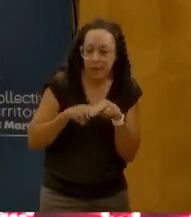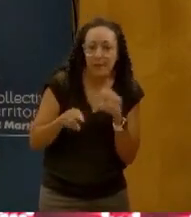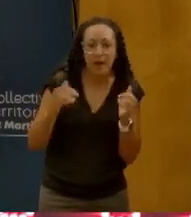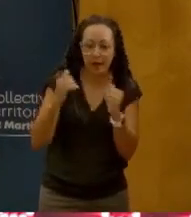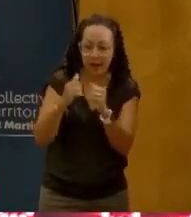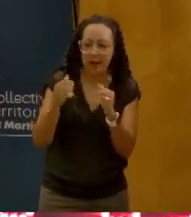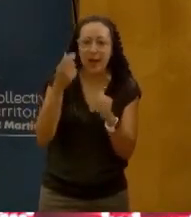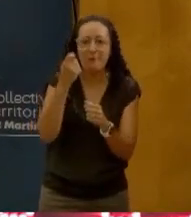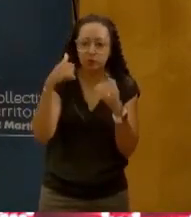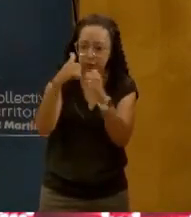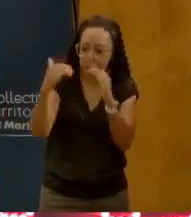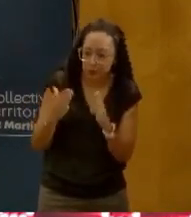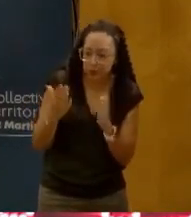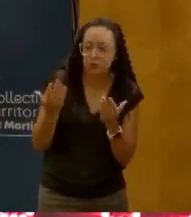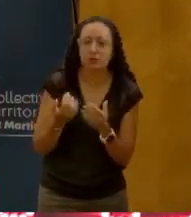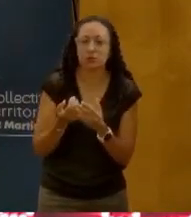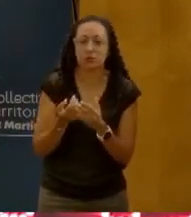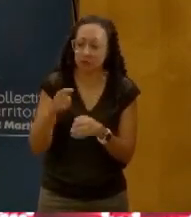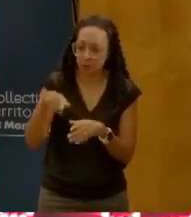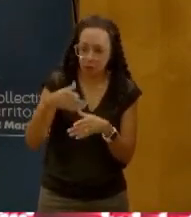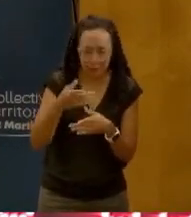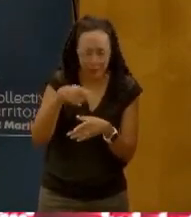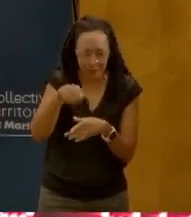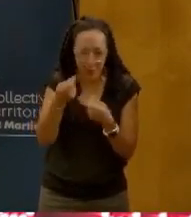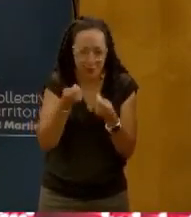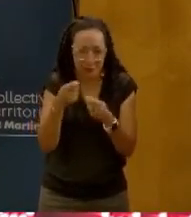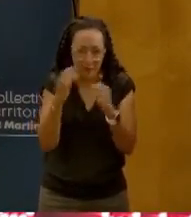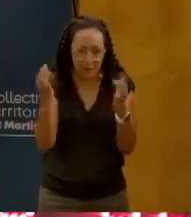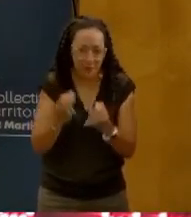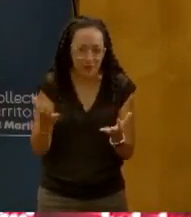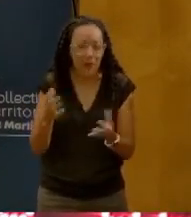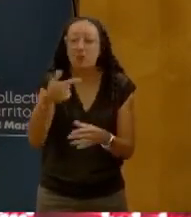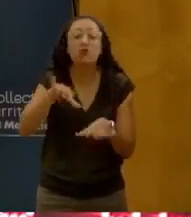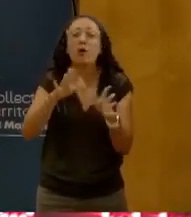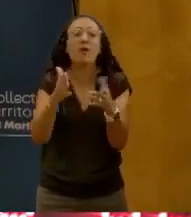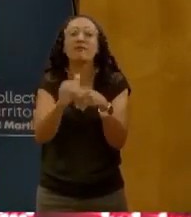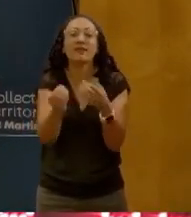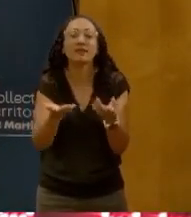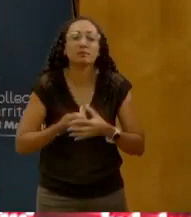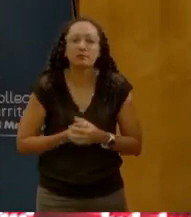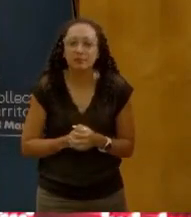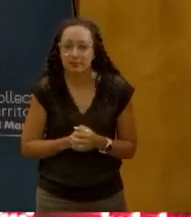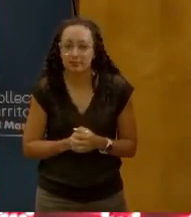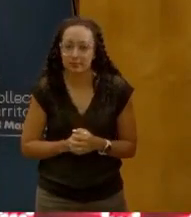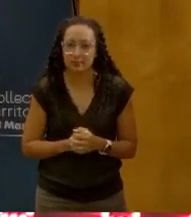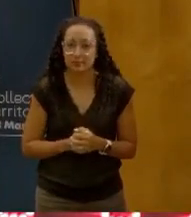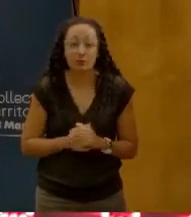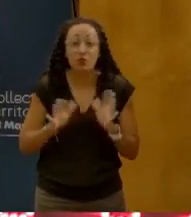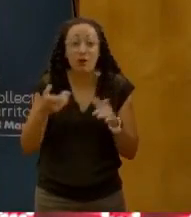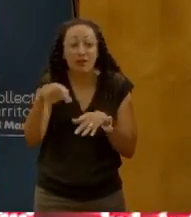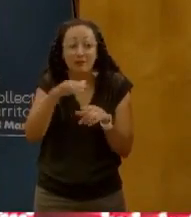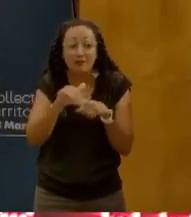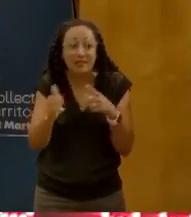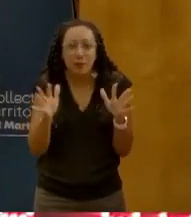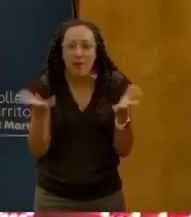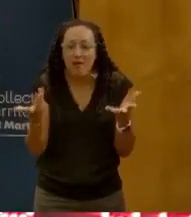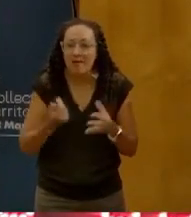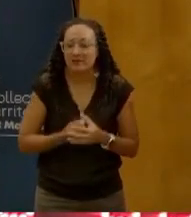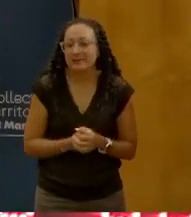abribus, y compris... Vous gérez des budgets, collègues. Comment faites-vous aujourd'hui? Comment faites-vous aujourd'hui?